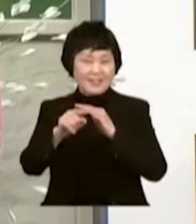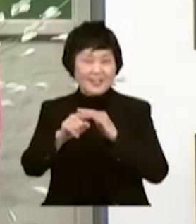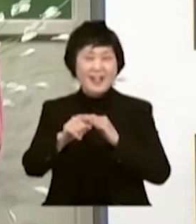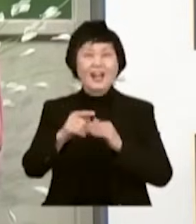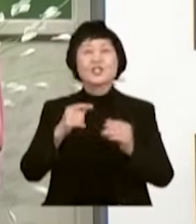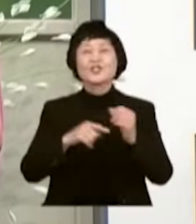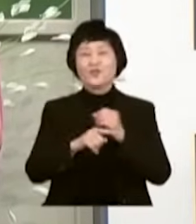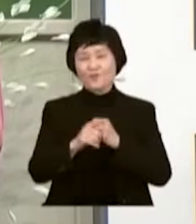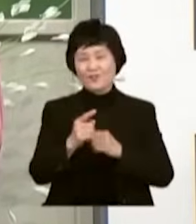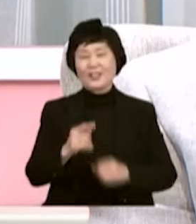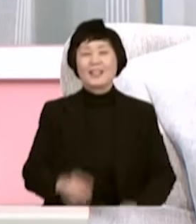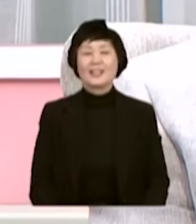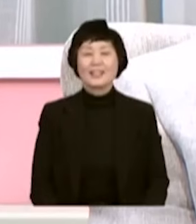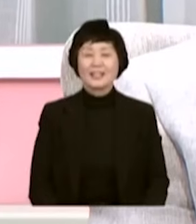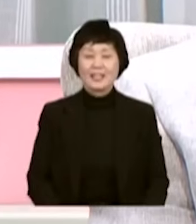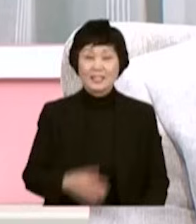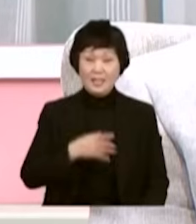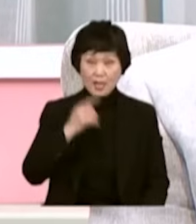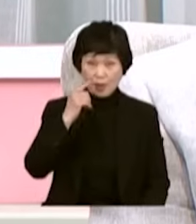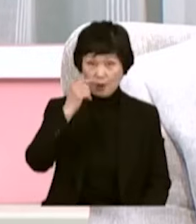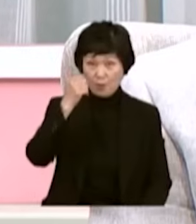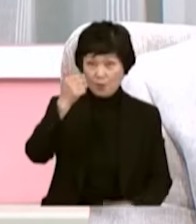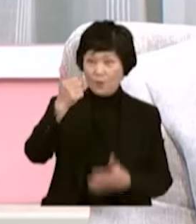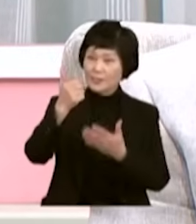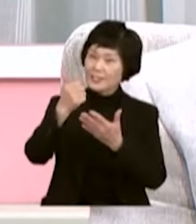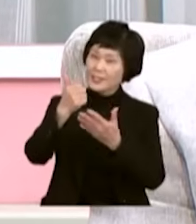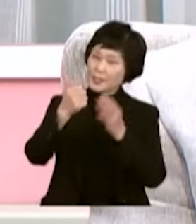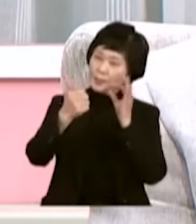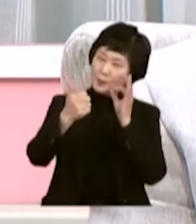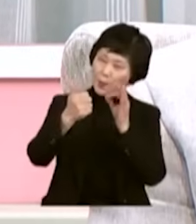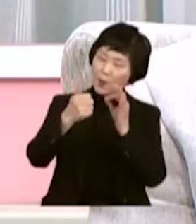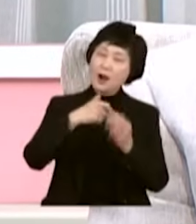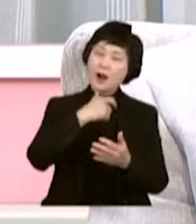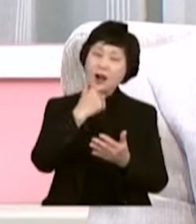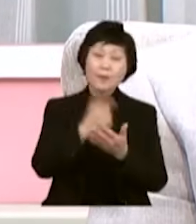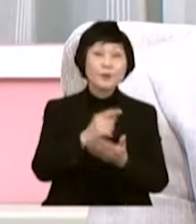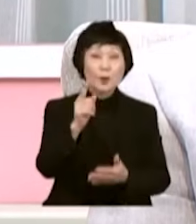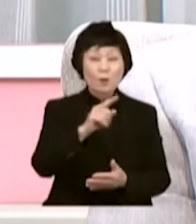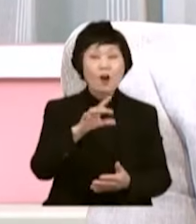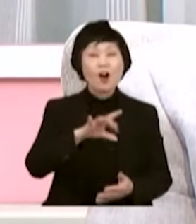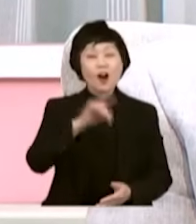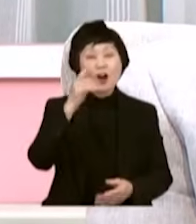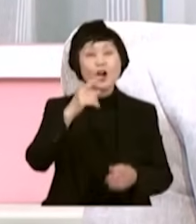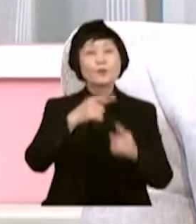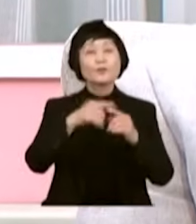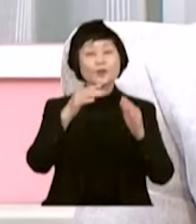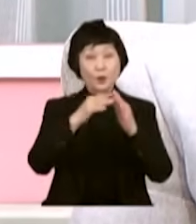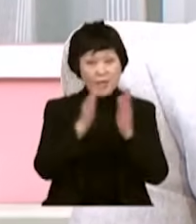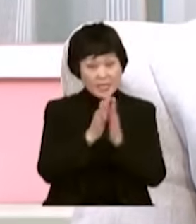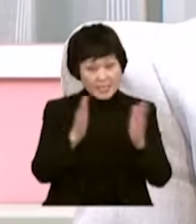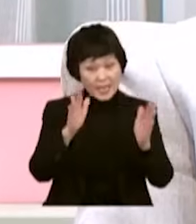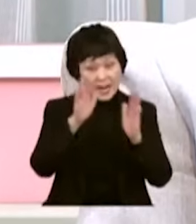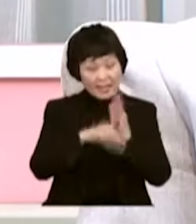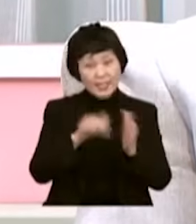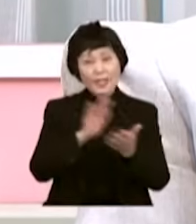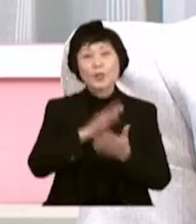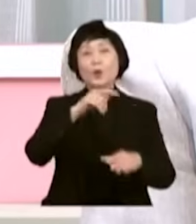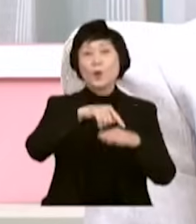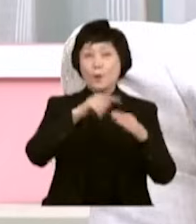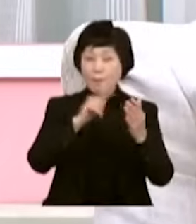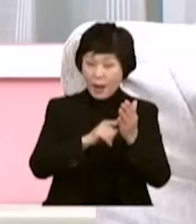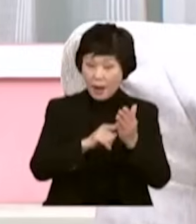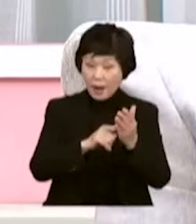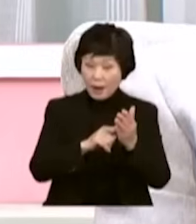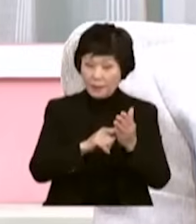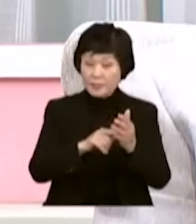사실 저는 주성민 목사님을 보면서 늘 감동받는 게 처음 개척교회 할 때 그 열정과 그 성도를 사랑하는 그 마음이